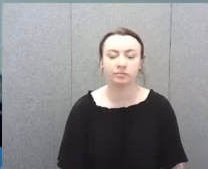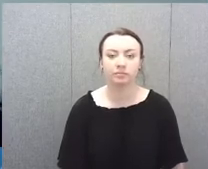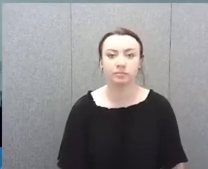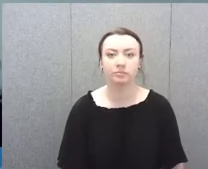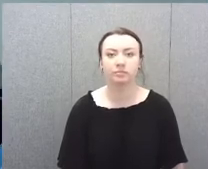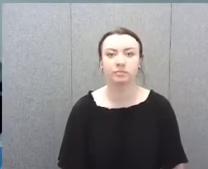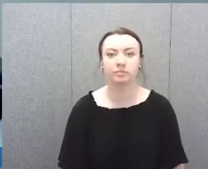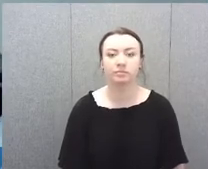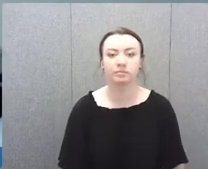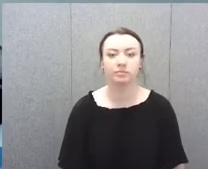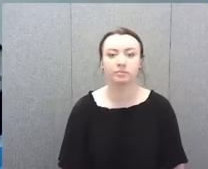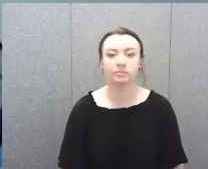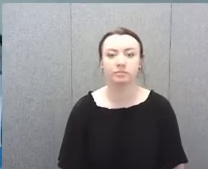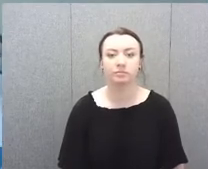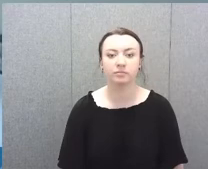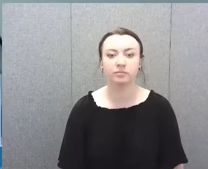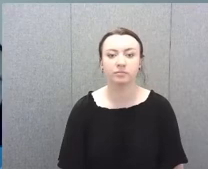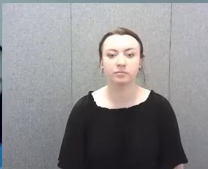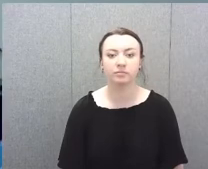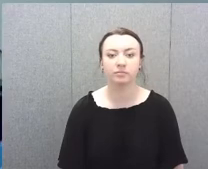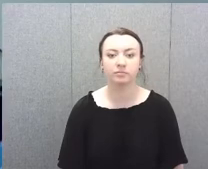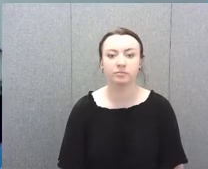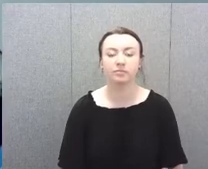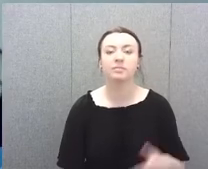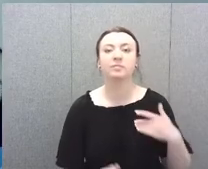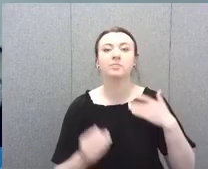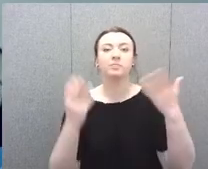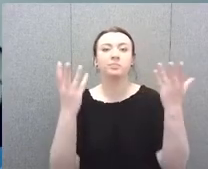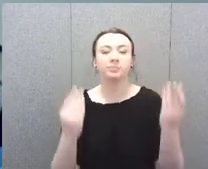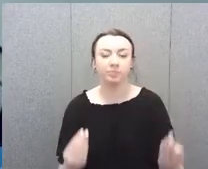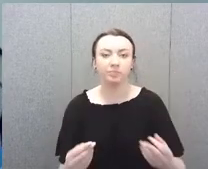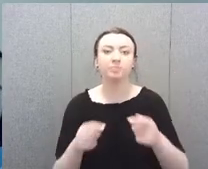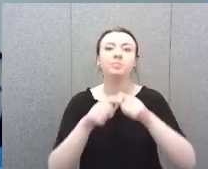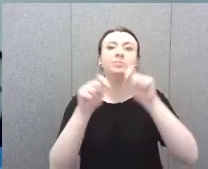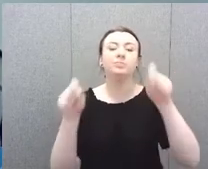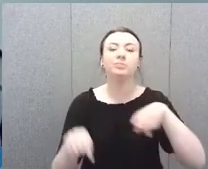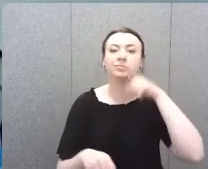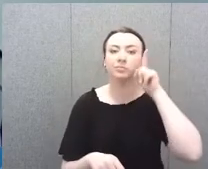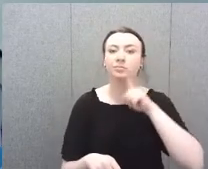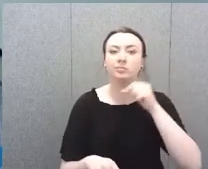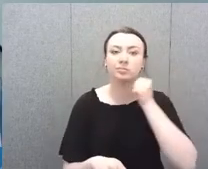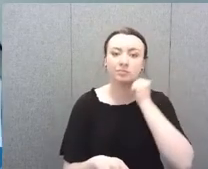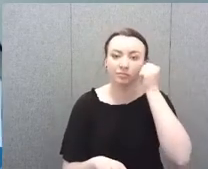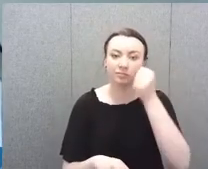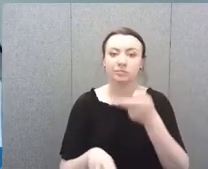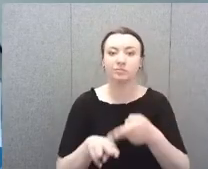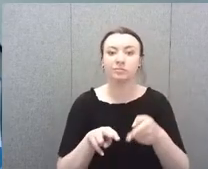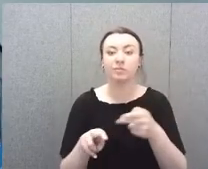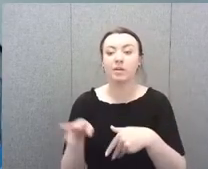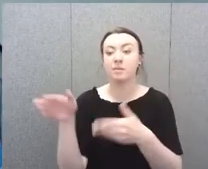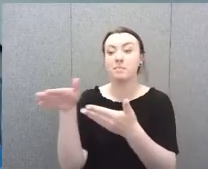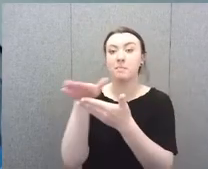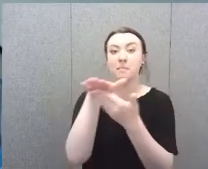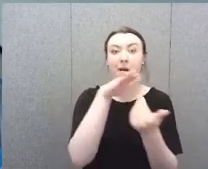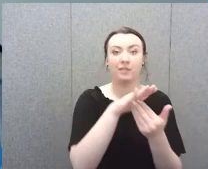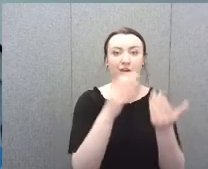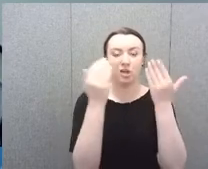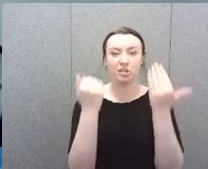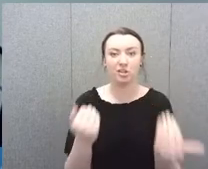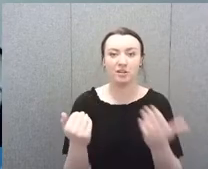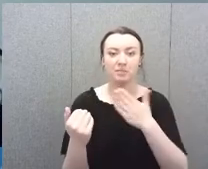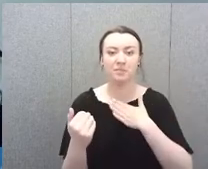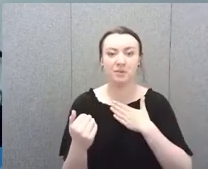Спасибо, Даля. Во-первых, я хотела бы поблагодарить за приглашение участвовать в